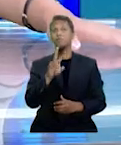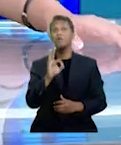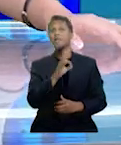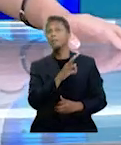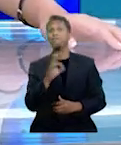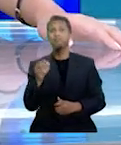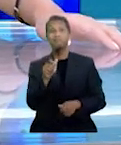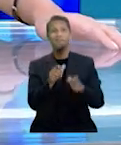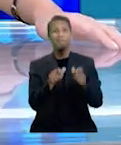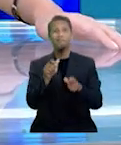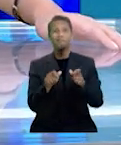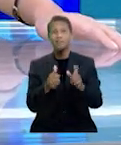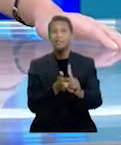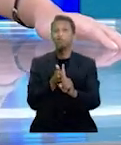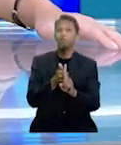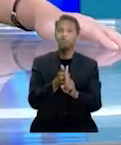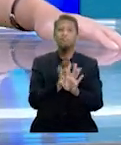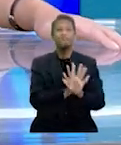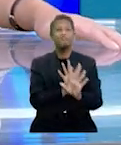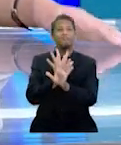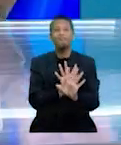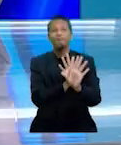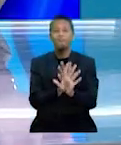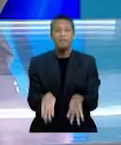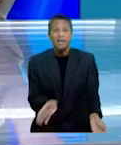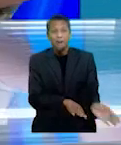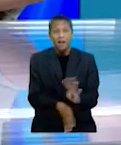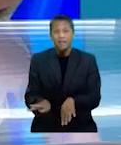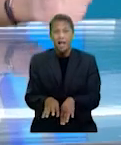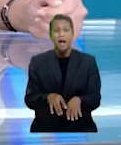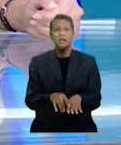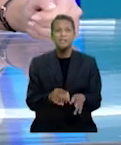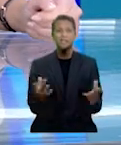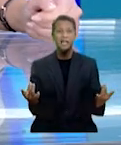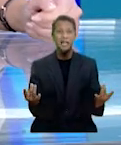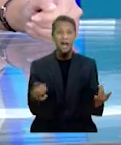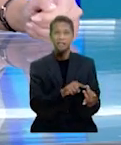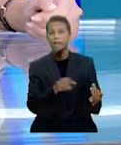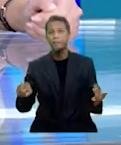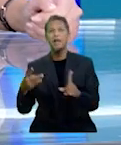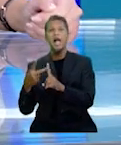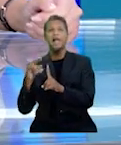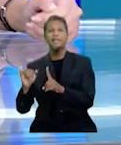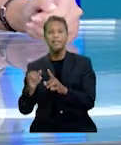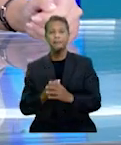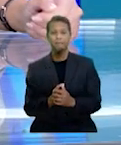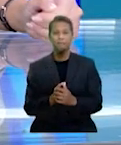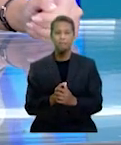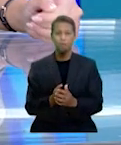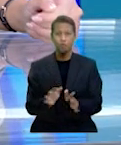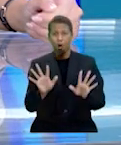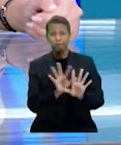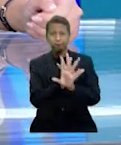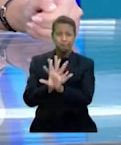20.000 peserta mengikuti Parade Budaya Nusantara berkebaya dari Sarinah menuju ke Bundaran HI. Aksi ini adalah untuk mendukung kebaya